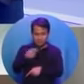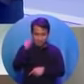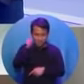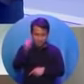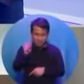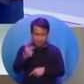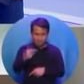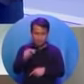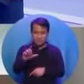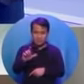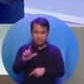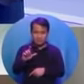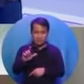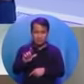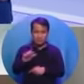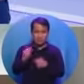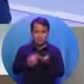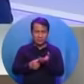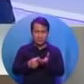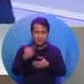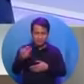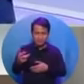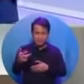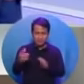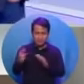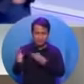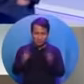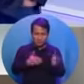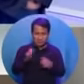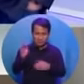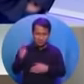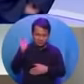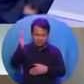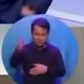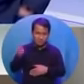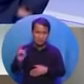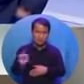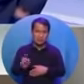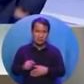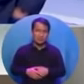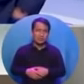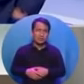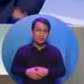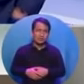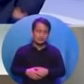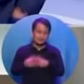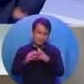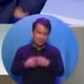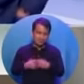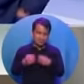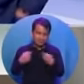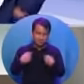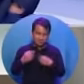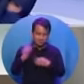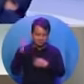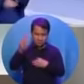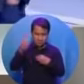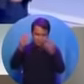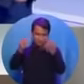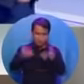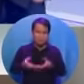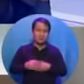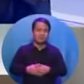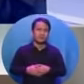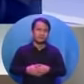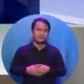Angeline, grade 10 pa lang. Ano naman yung plano mo sa future? Naging teacher po. Wow, very good,